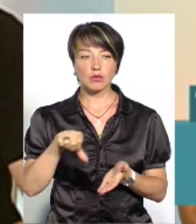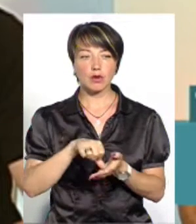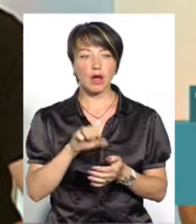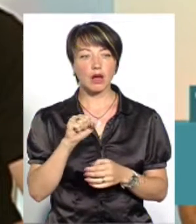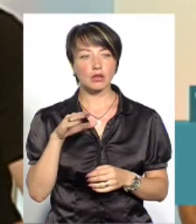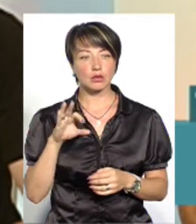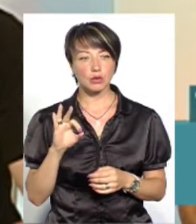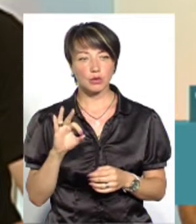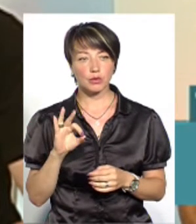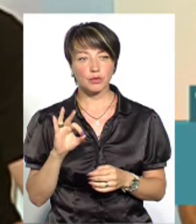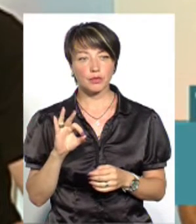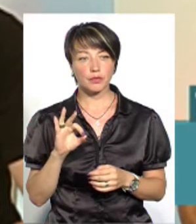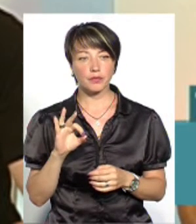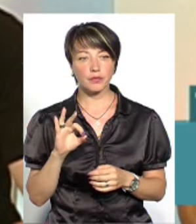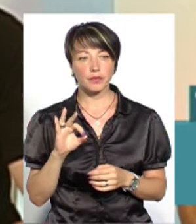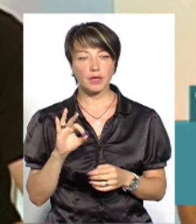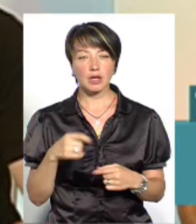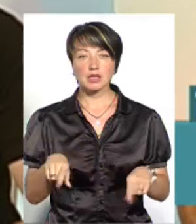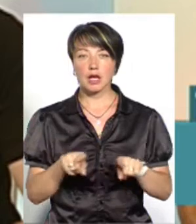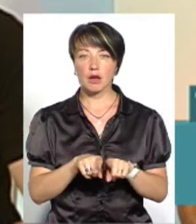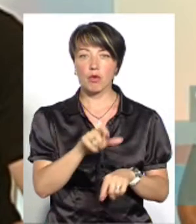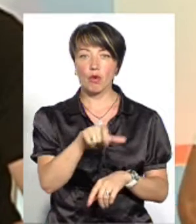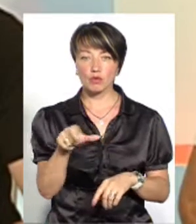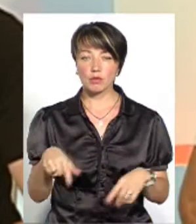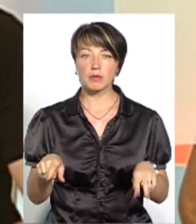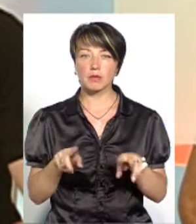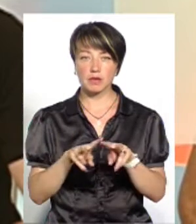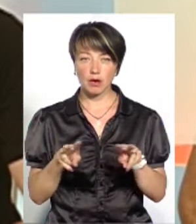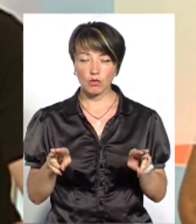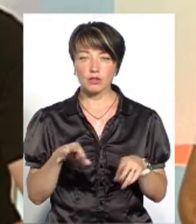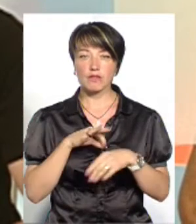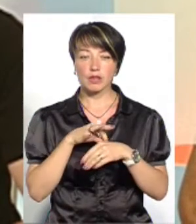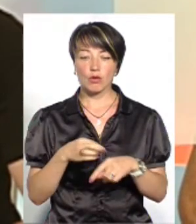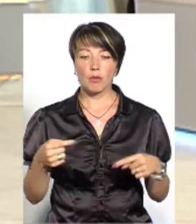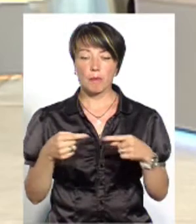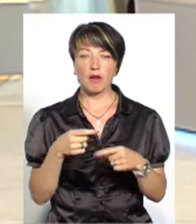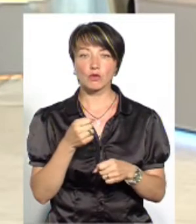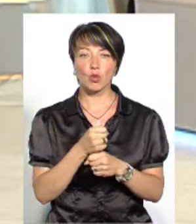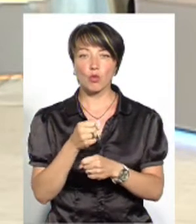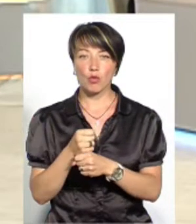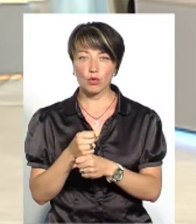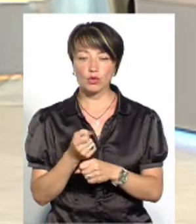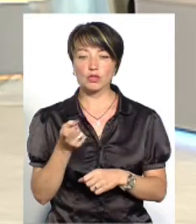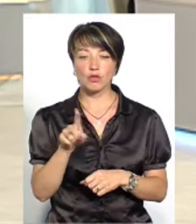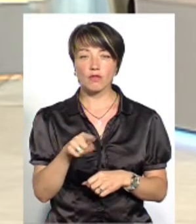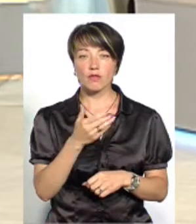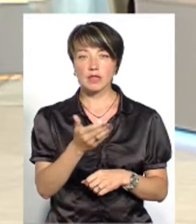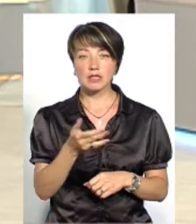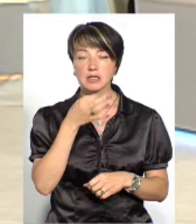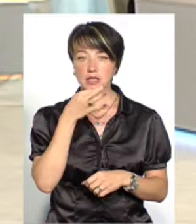в антитерористичній операції. І з такими особами ми також ведемо певну роботу. І те, що ви